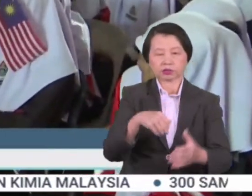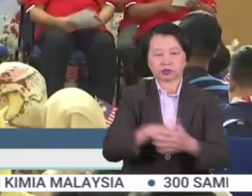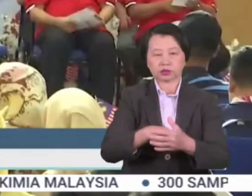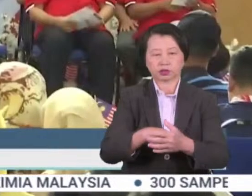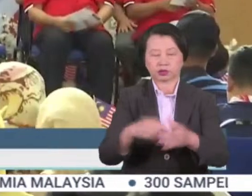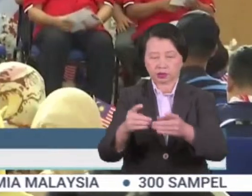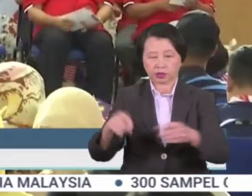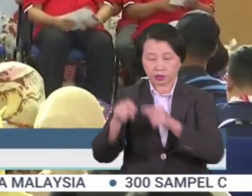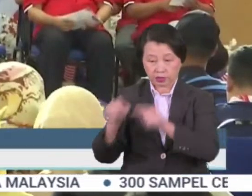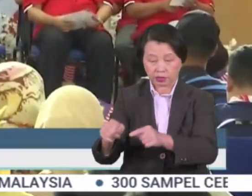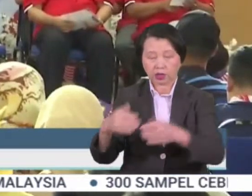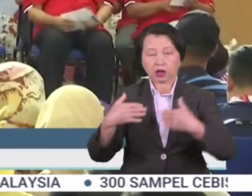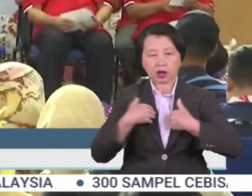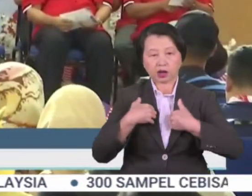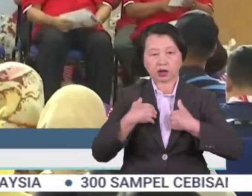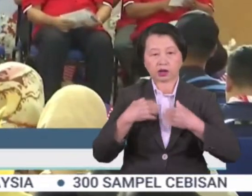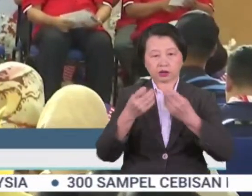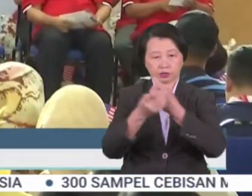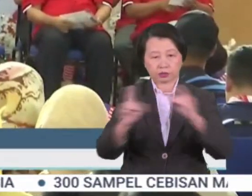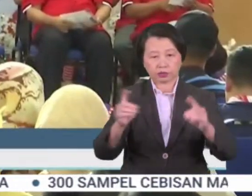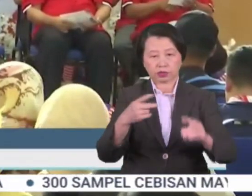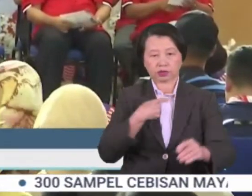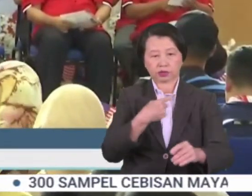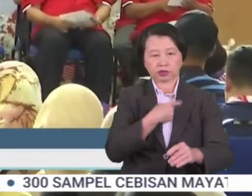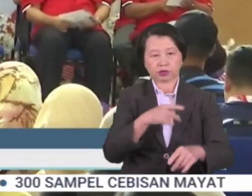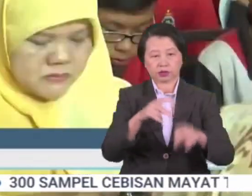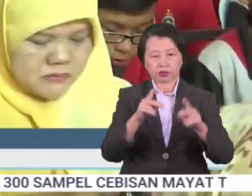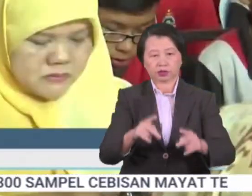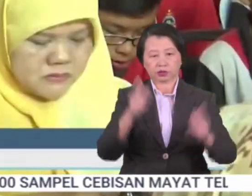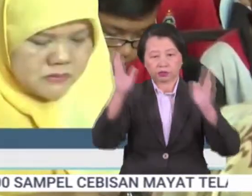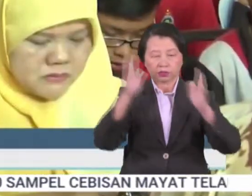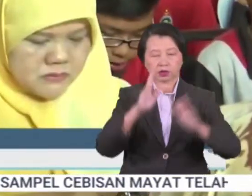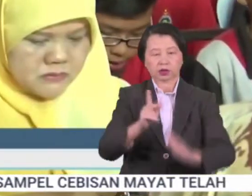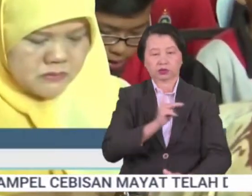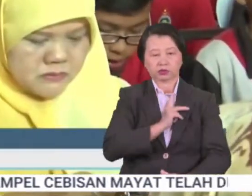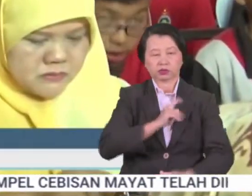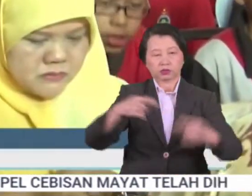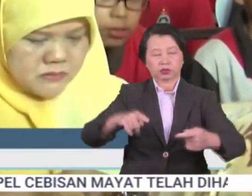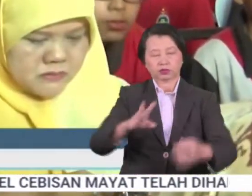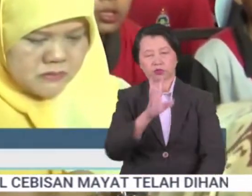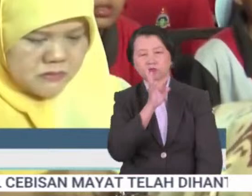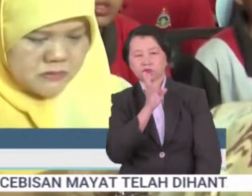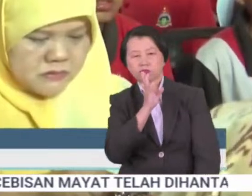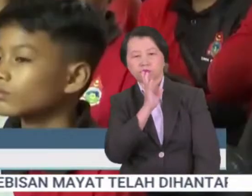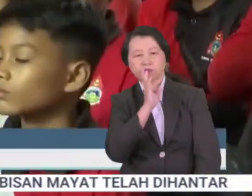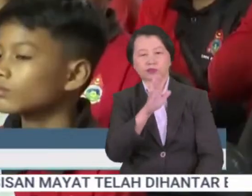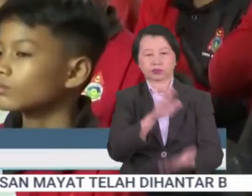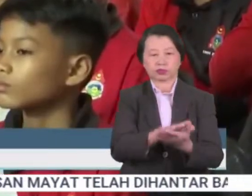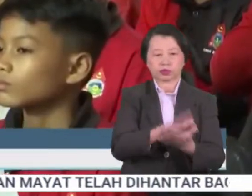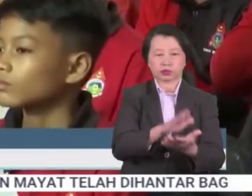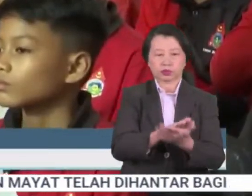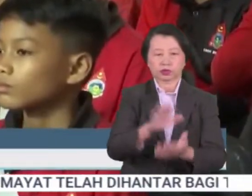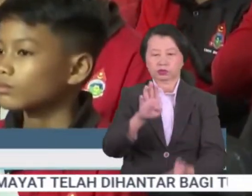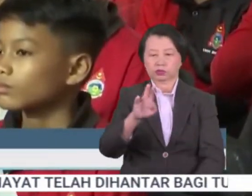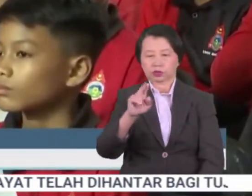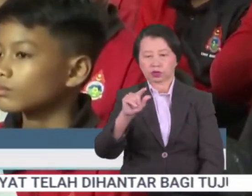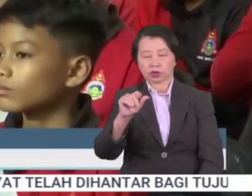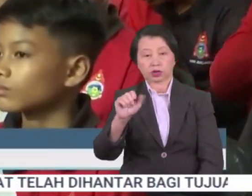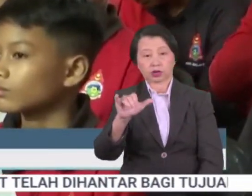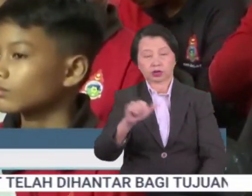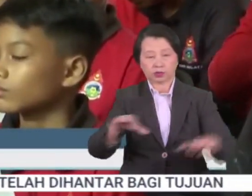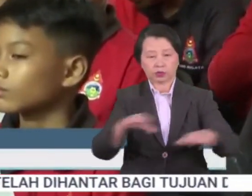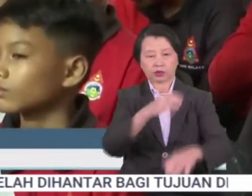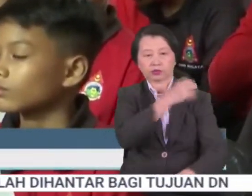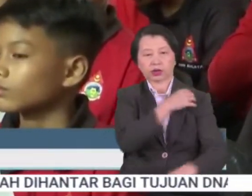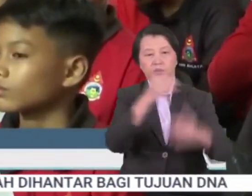daerah semporna turut diadakan demokrasi kita kelab malaysiaku pertandingan pidato di SMK bugaya yang dirasmikan